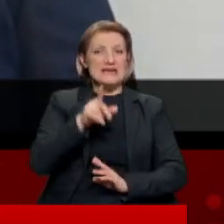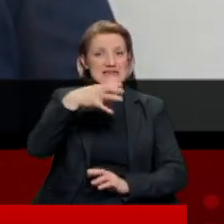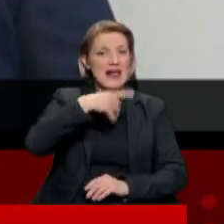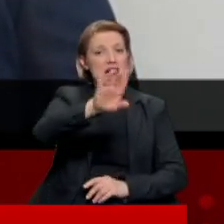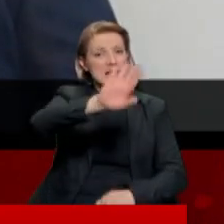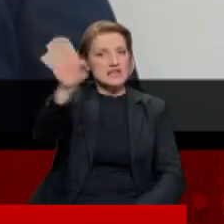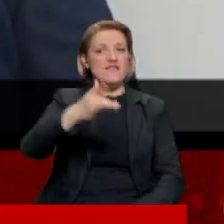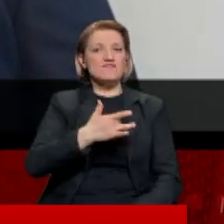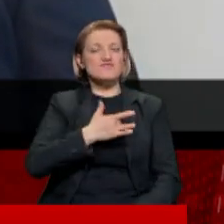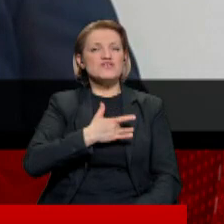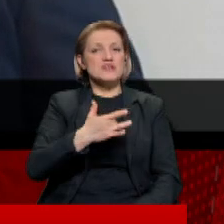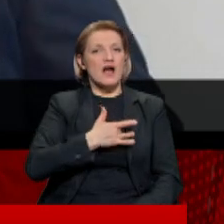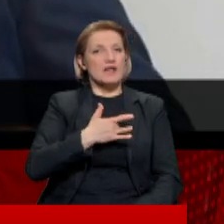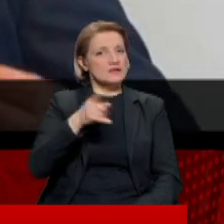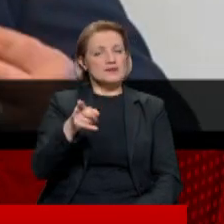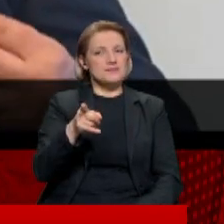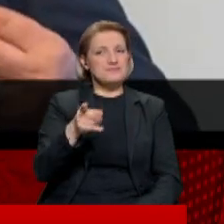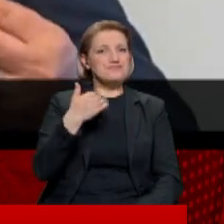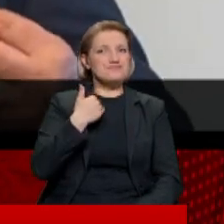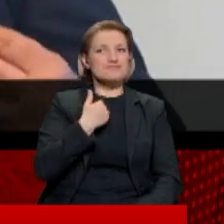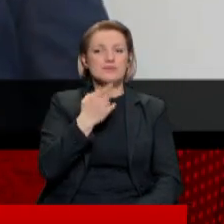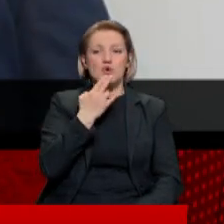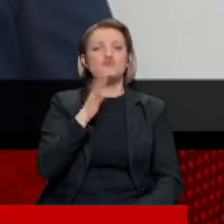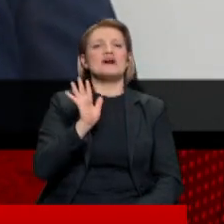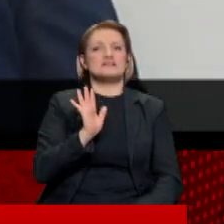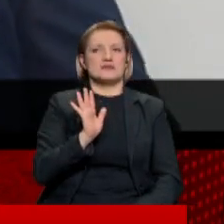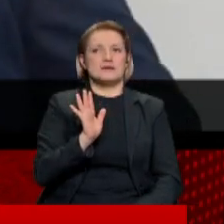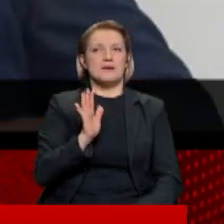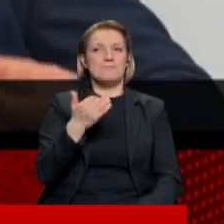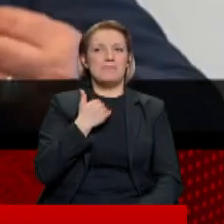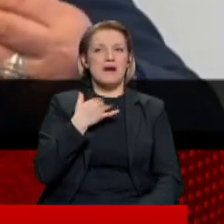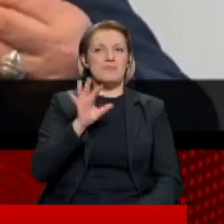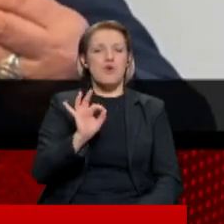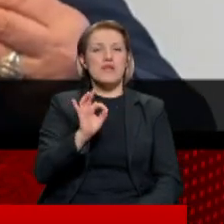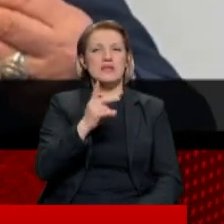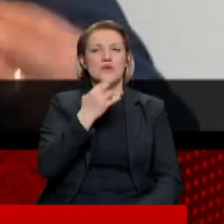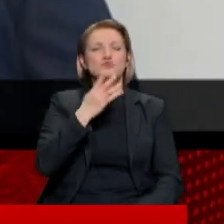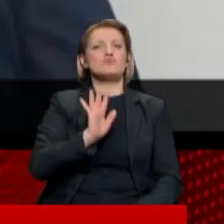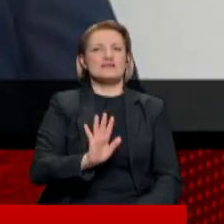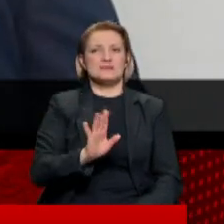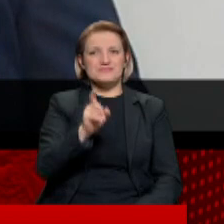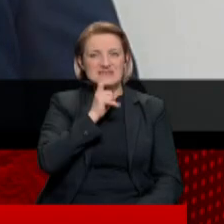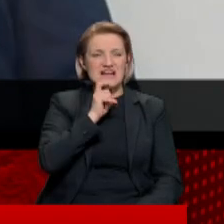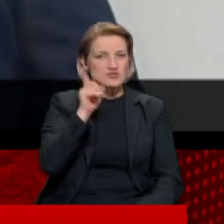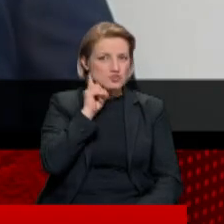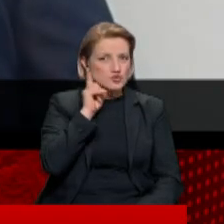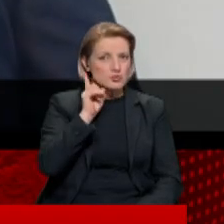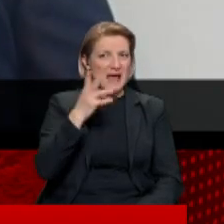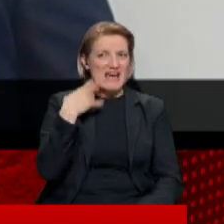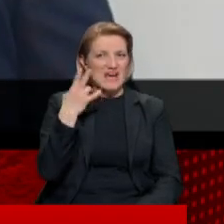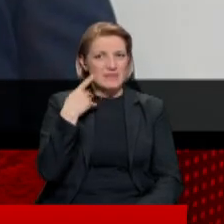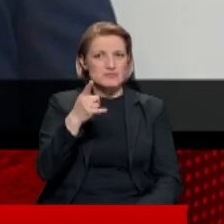Gitseydi vicdana el vermezdi. Onu bana böyle konuşmazdı. Bana böyle bir tabirde bulunmazdı. Yanlış mı duyduk efendim?